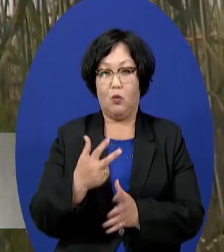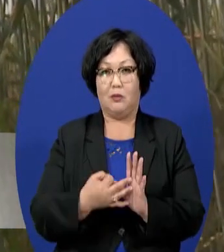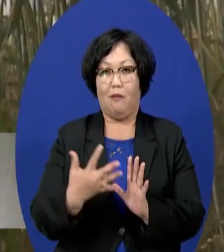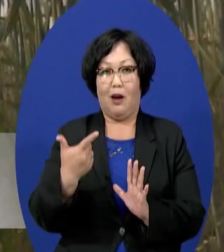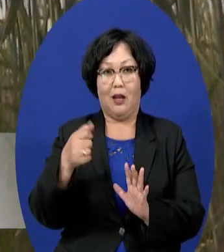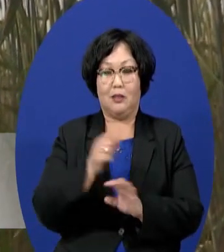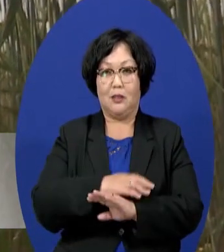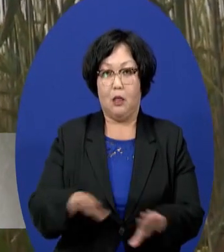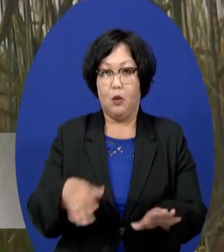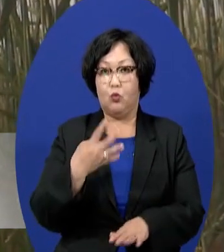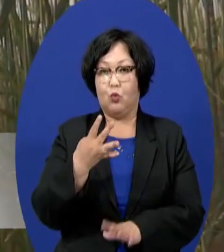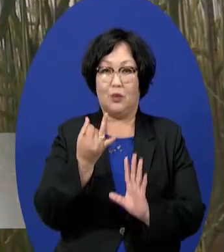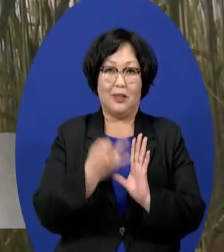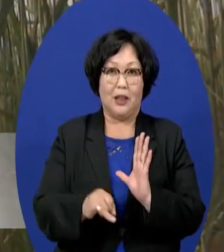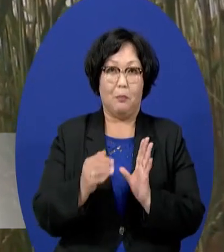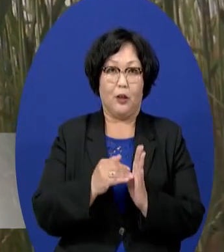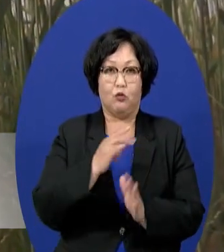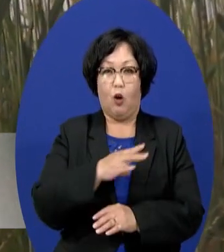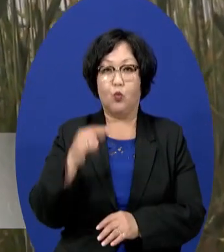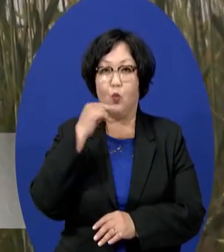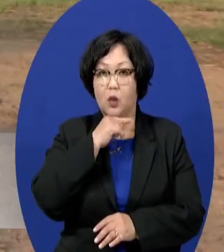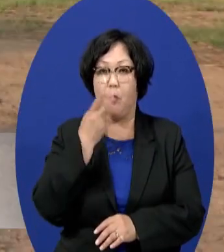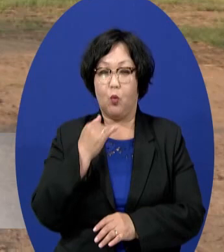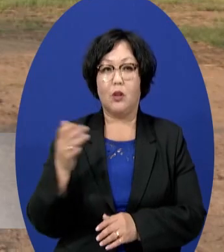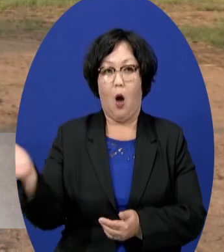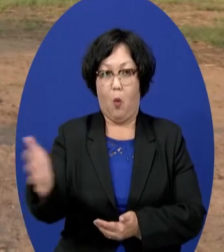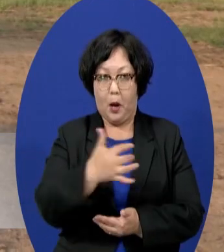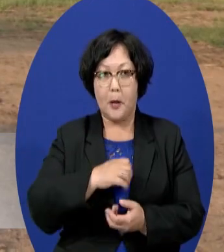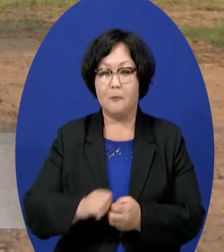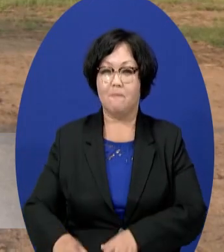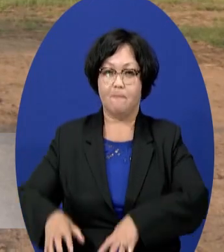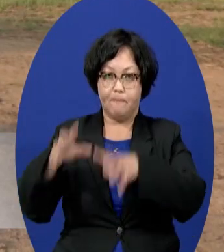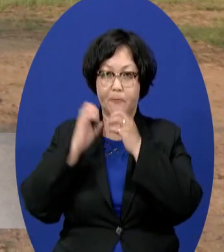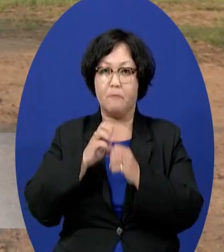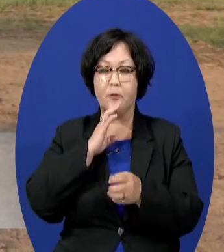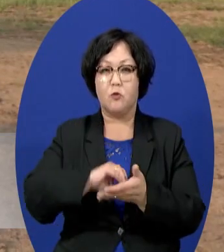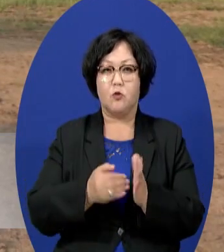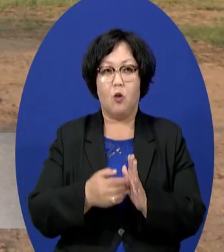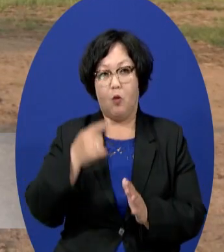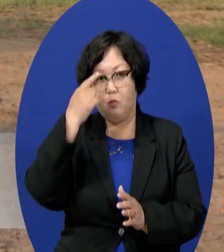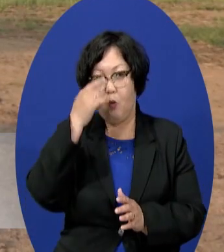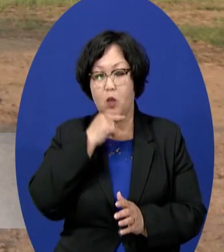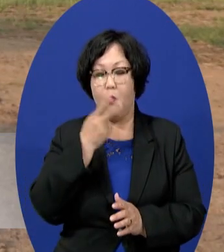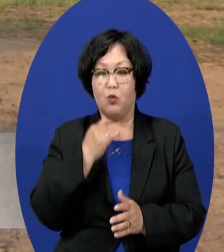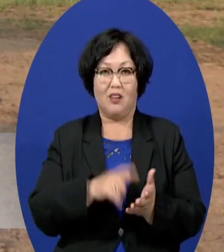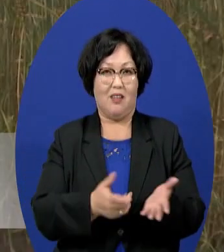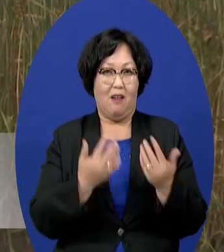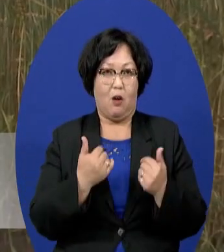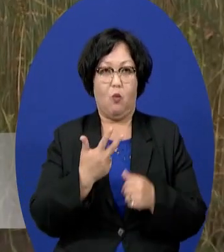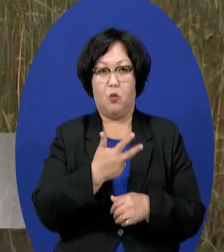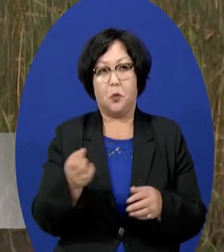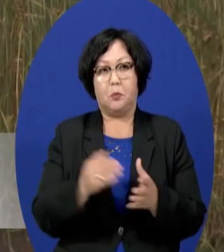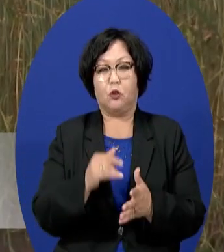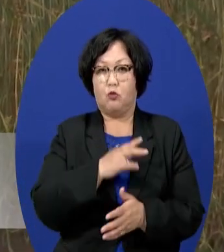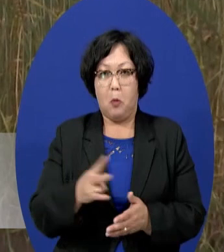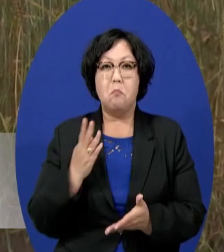385,000 га талбайгаас 470 орчим мянган тонн улаан буудаа хурааж авахар төлөвлөсөн. Манай дотоодын улаан буудаан хэрэгцээ 300 гаруй мянган тонн